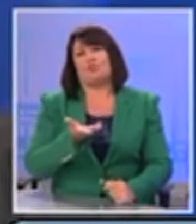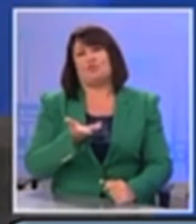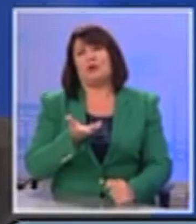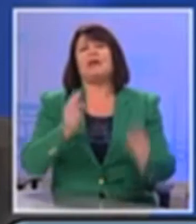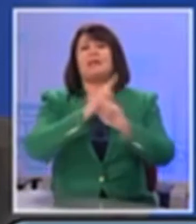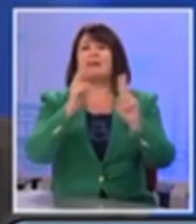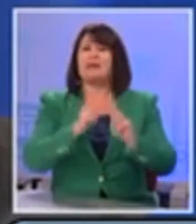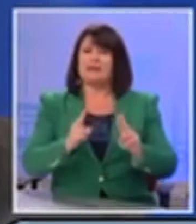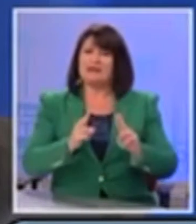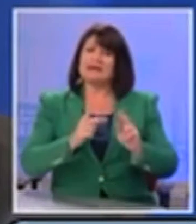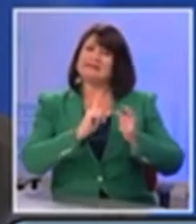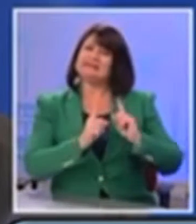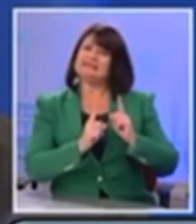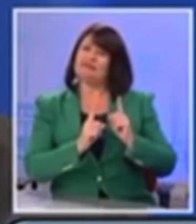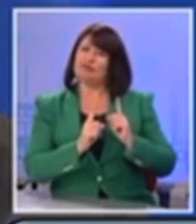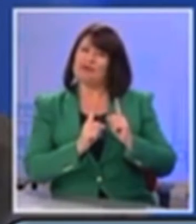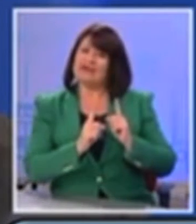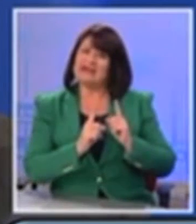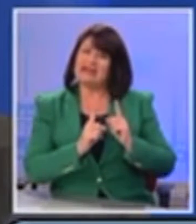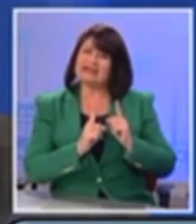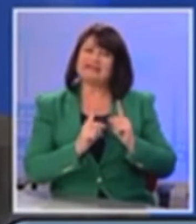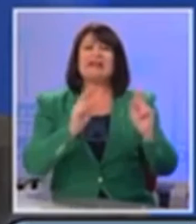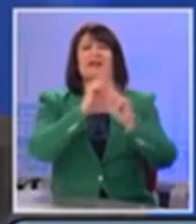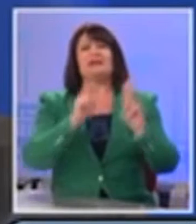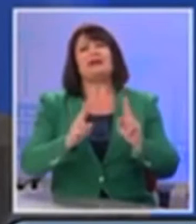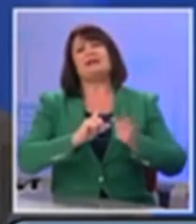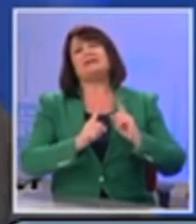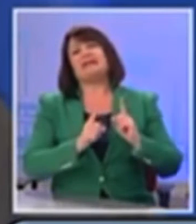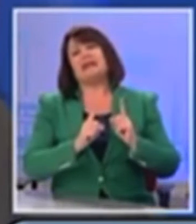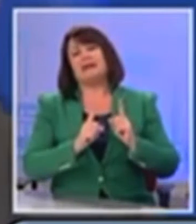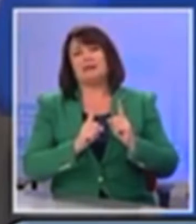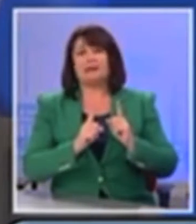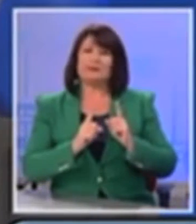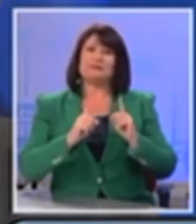a souscrit et auxquels les créanciers sont tenus eux-mêmes